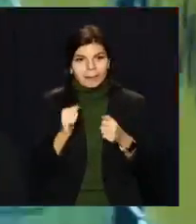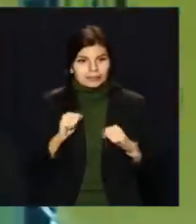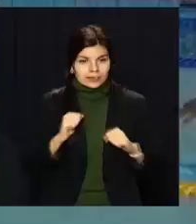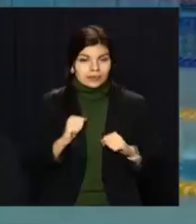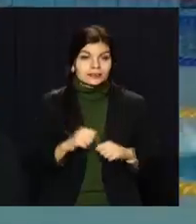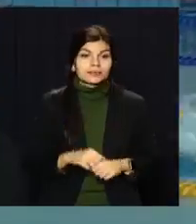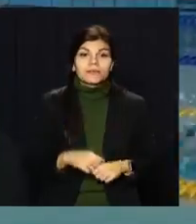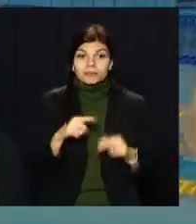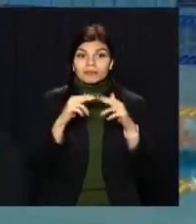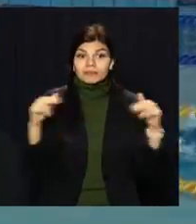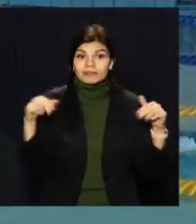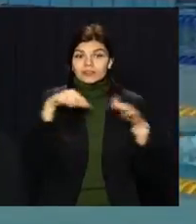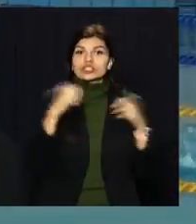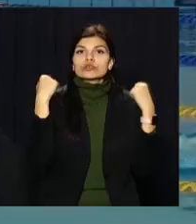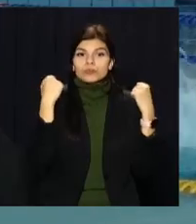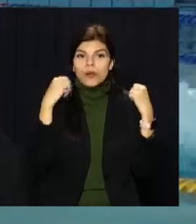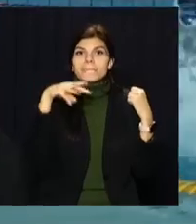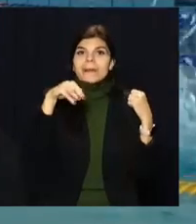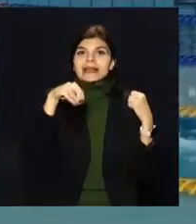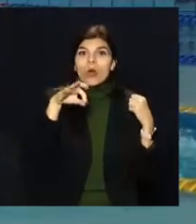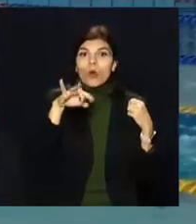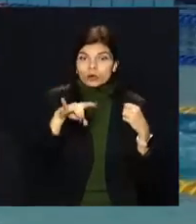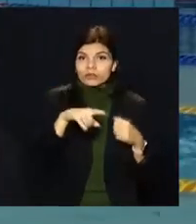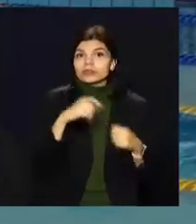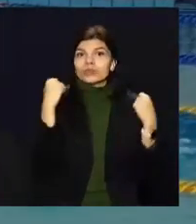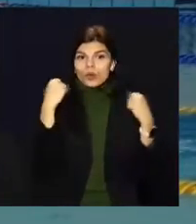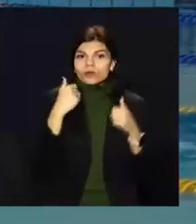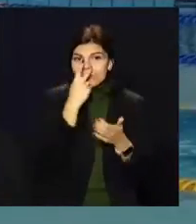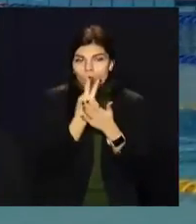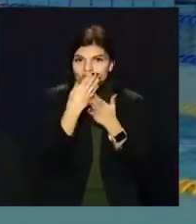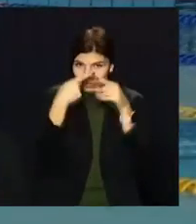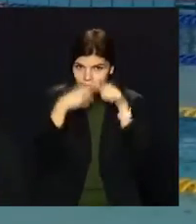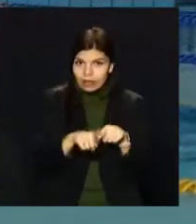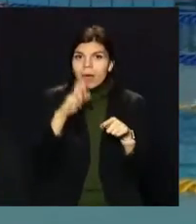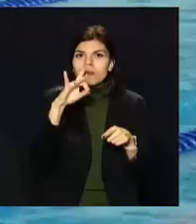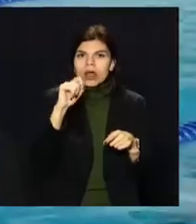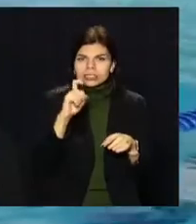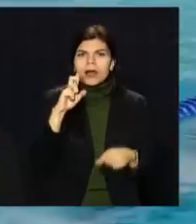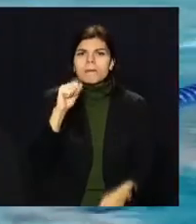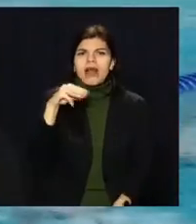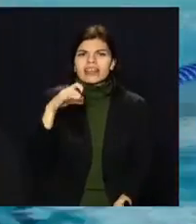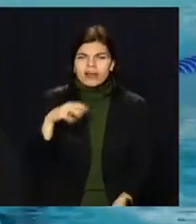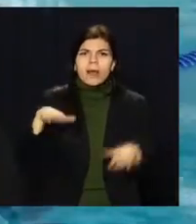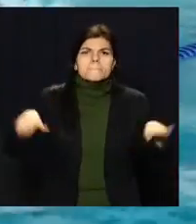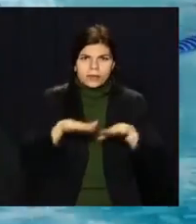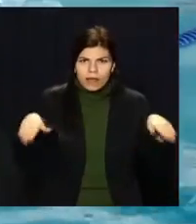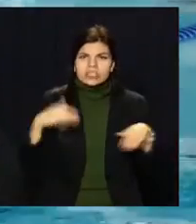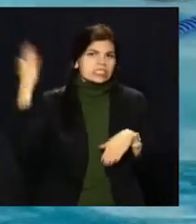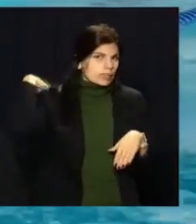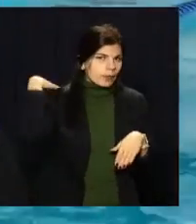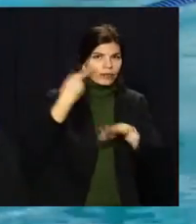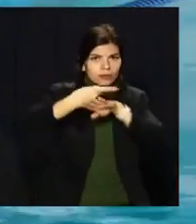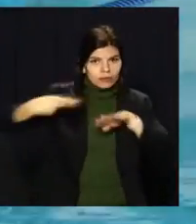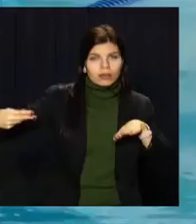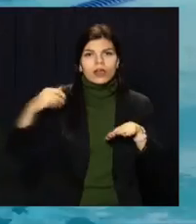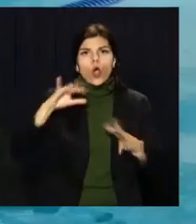облдержадміністрації. Національна першість проходила у Дніпрі у спорткомплексі «Метеор». Спортсмени демонстрували свою техніку у стилі брас,